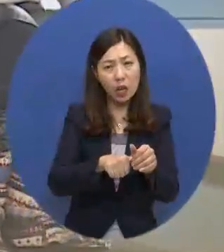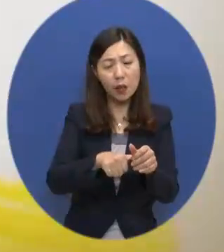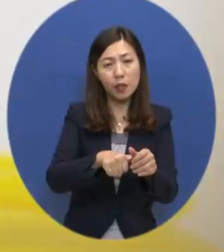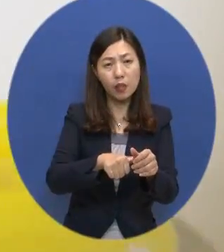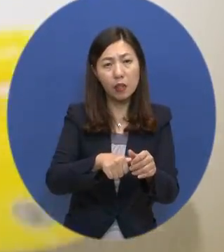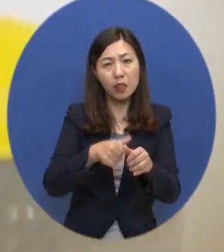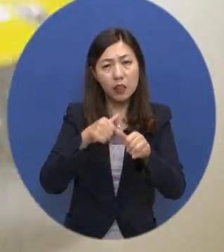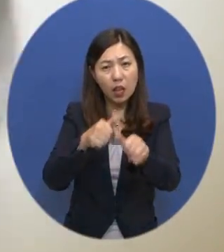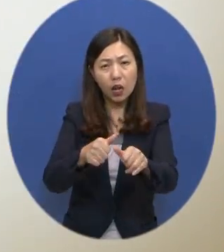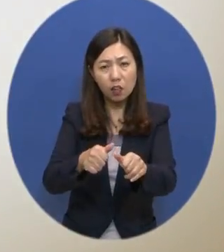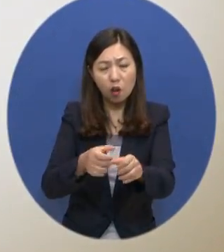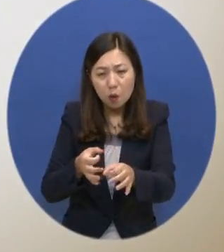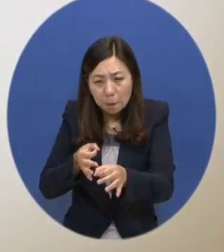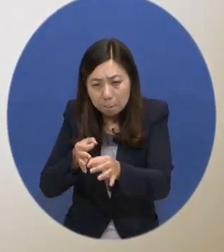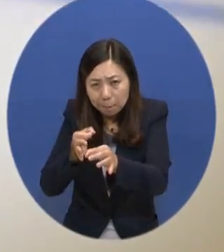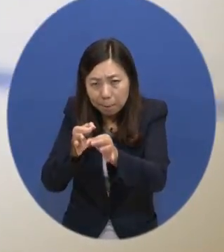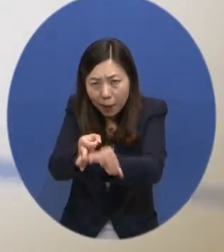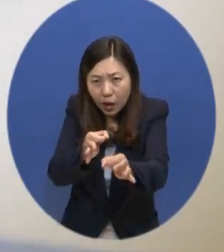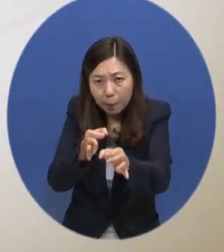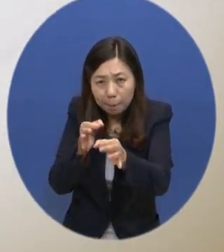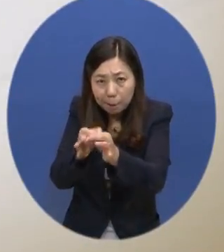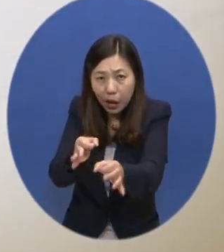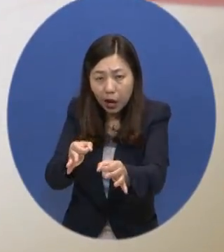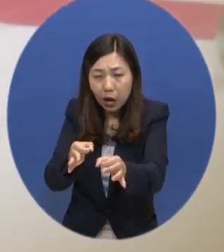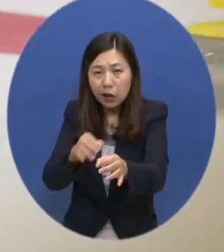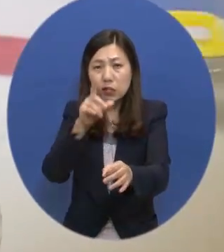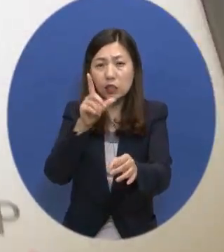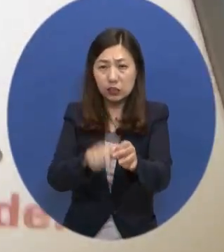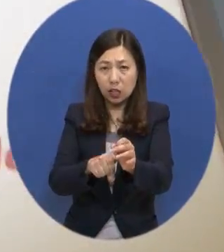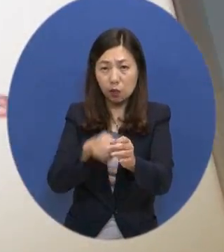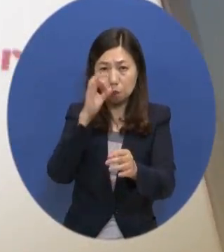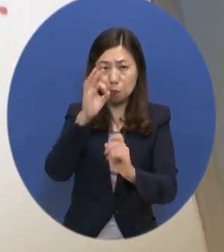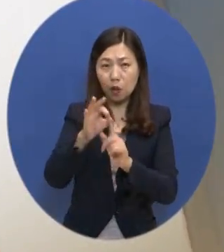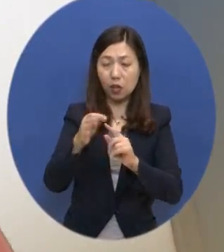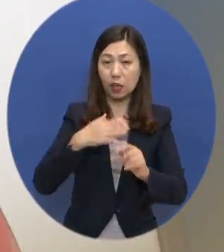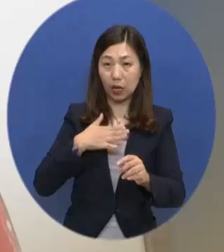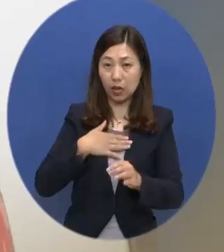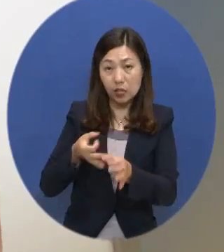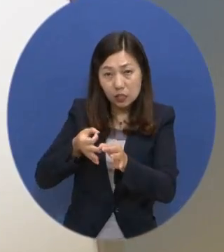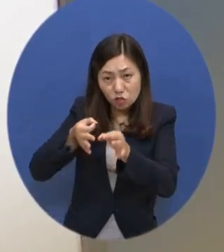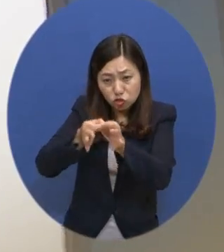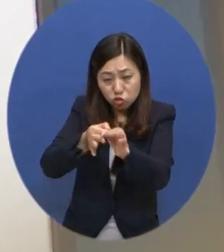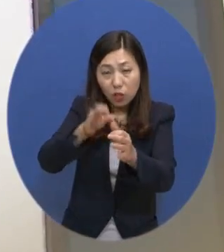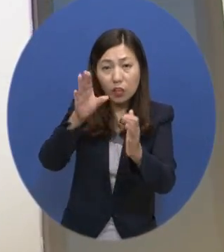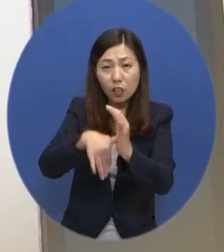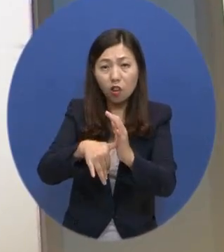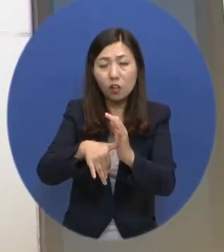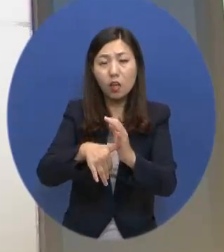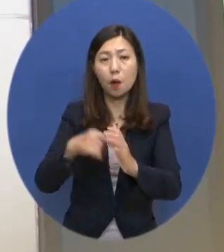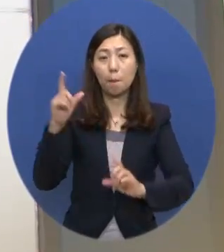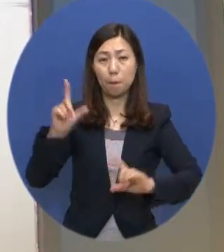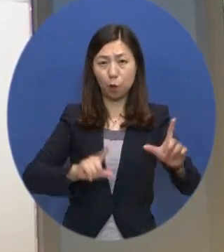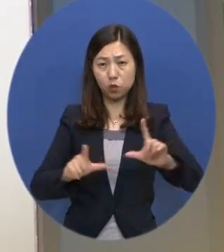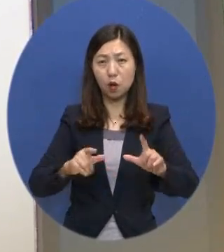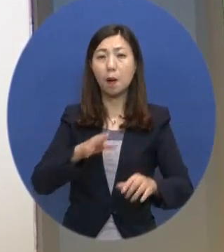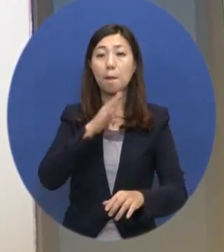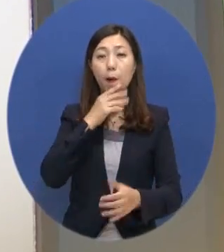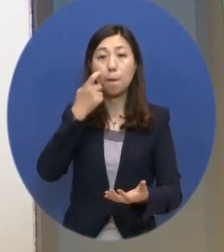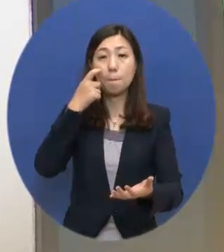선수들이 투구했던 타이밍을 태깅해 놓으면 선수들이 자신의 투구했던 그 순간의 장면을 바로 찾아볼 수